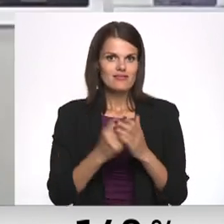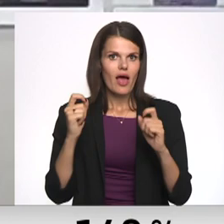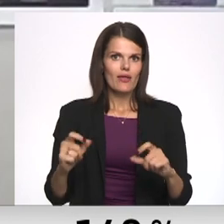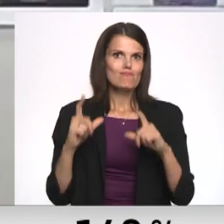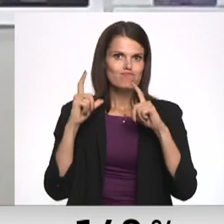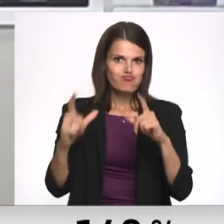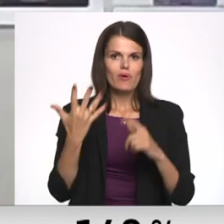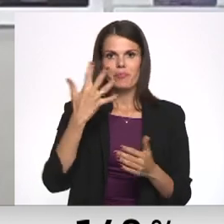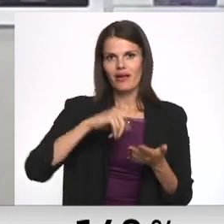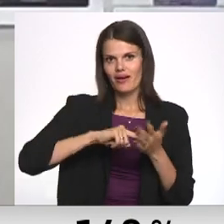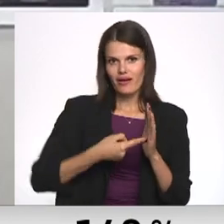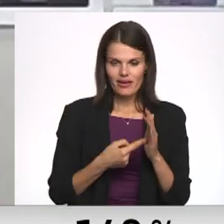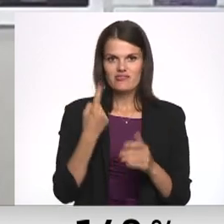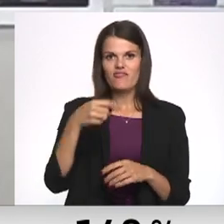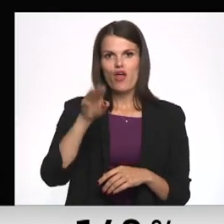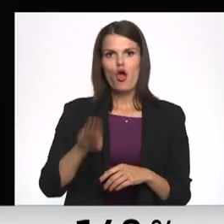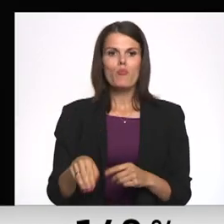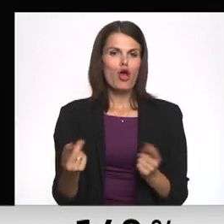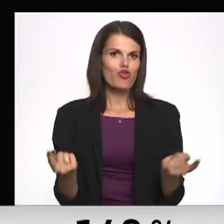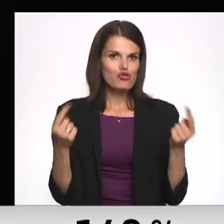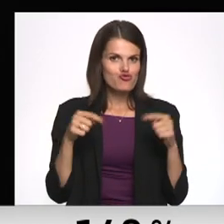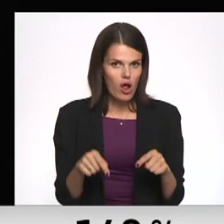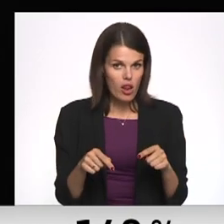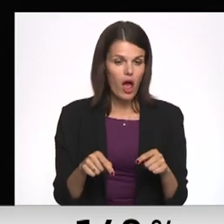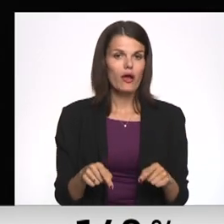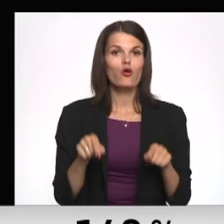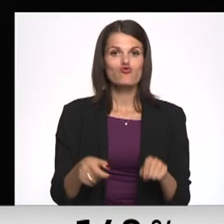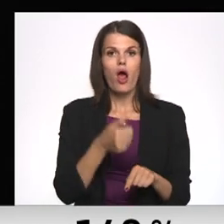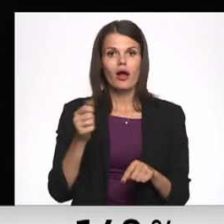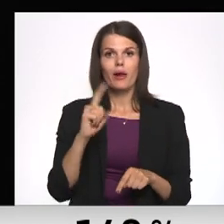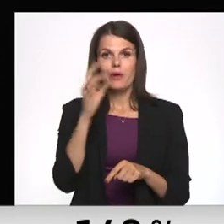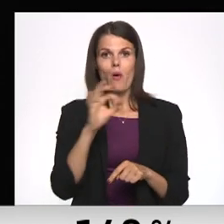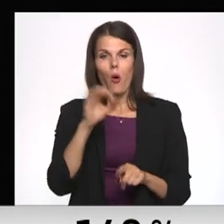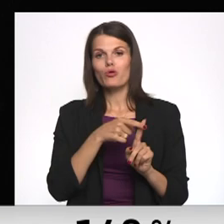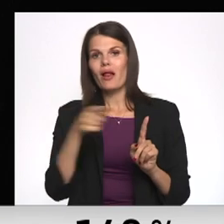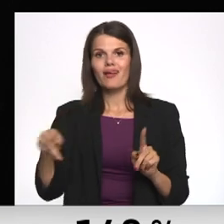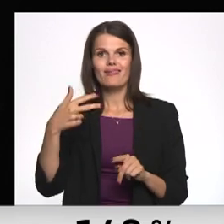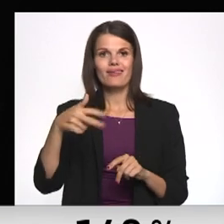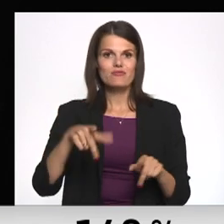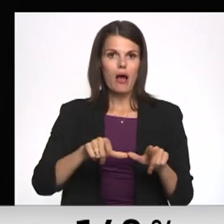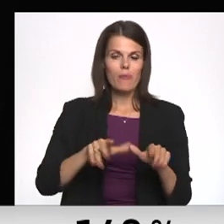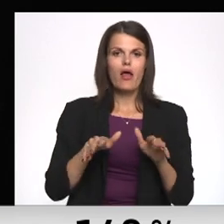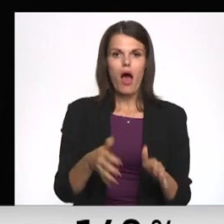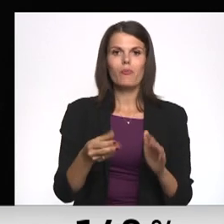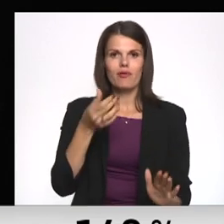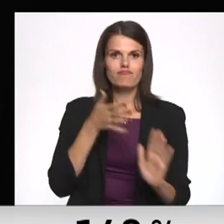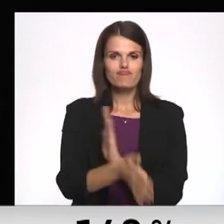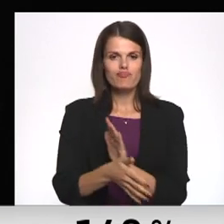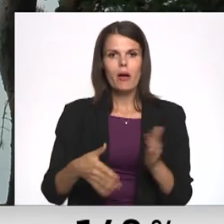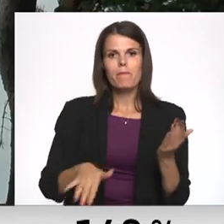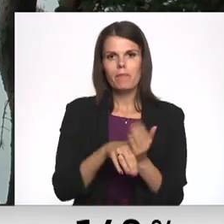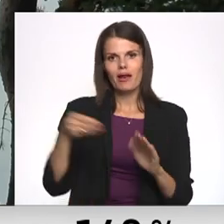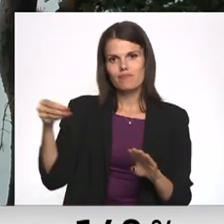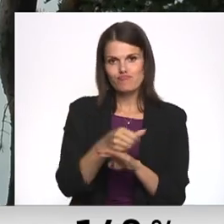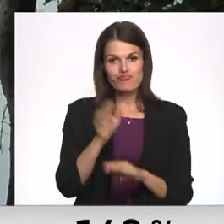pieaugusi šīs 5 reizes viena mēneša laikā. No šā gada 1. Oktobra līdz 30. aprīlim apkuras izdevumus palīdzēs